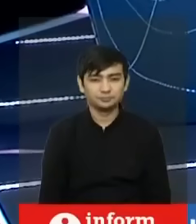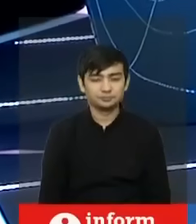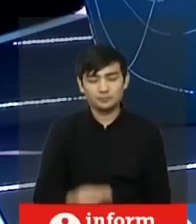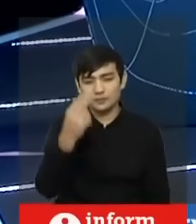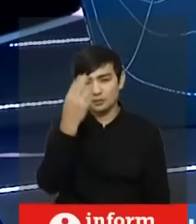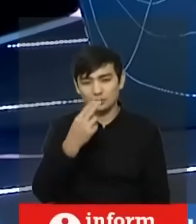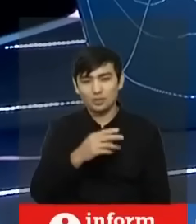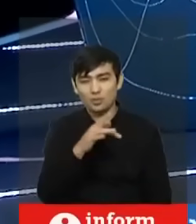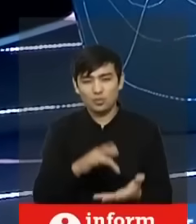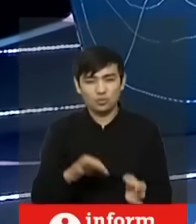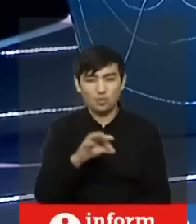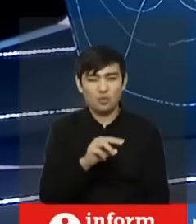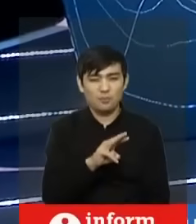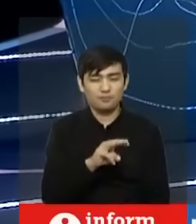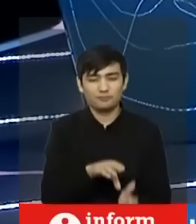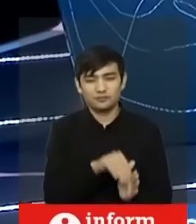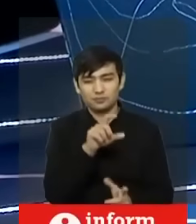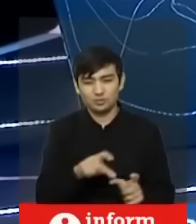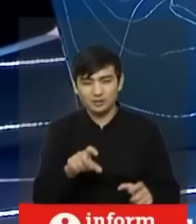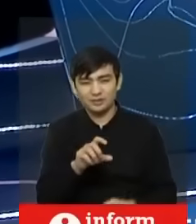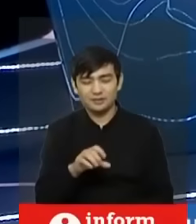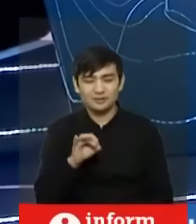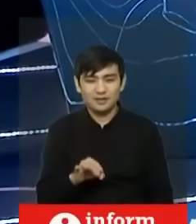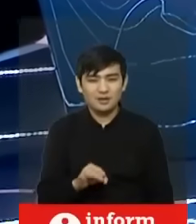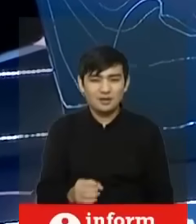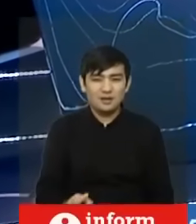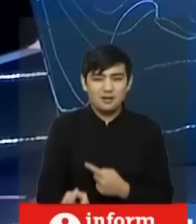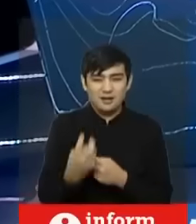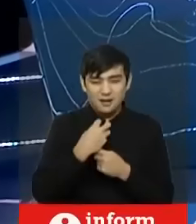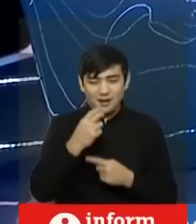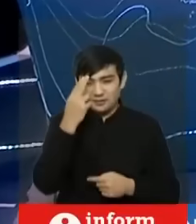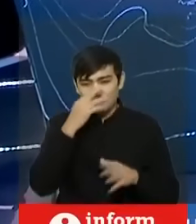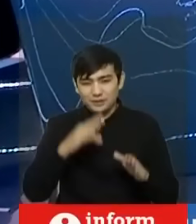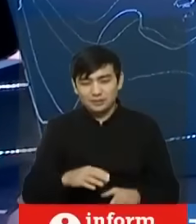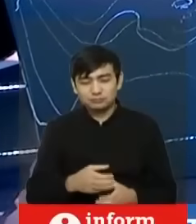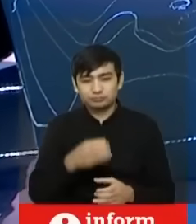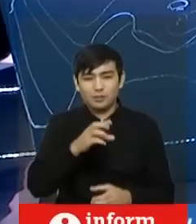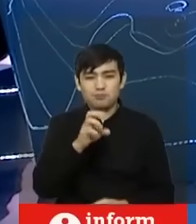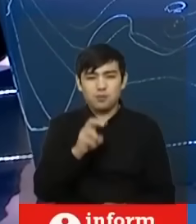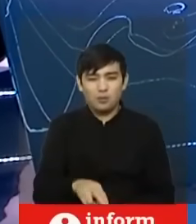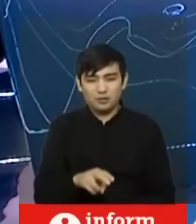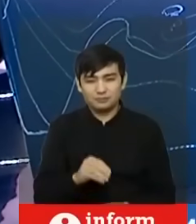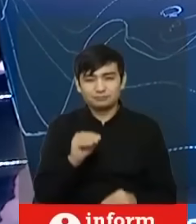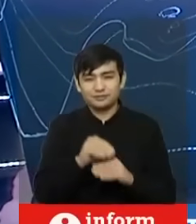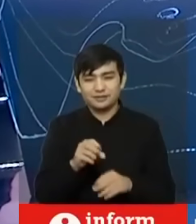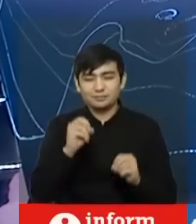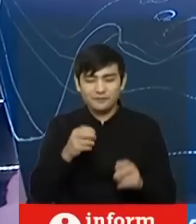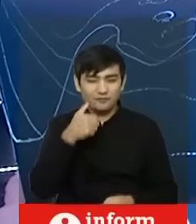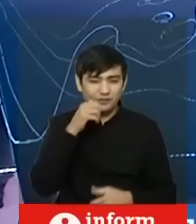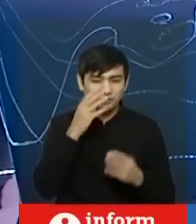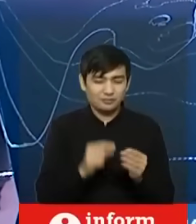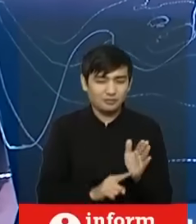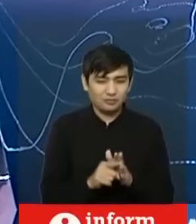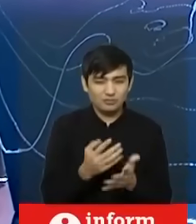Астана қалалық мәслихаты депутатының елордаға кірер жолдарға блок бекеттер орнатуға қатысты ұсынысы кешелі бері қызу талқыланып жатыр.